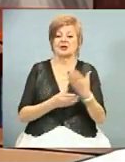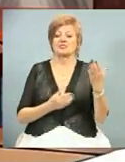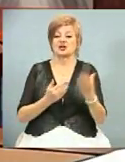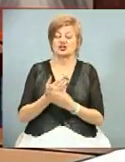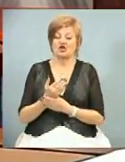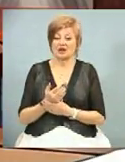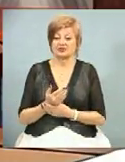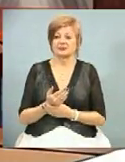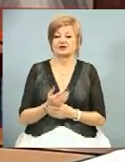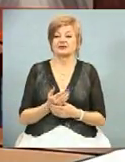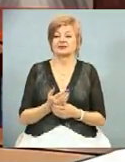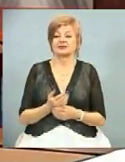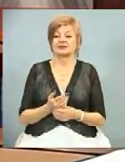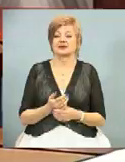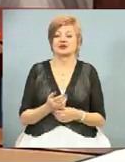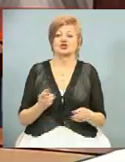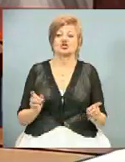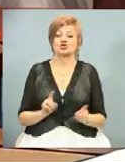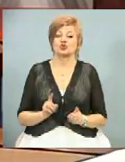гумові, ще